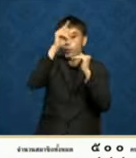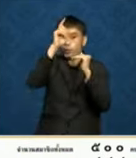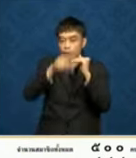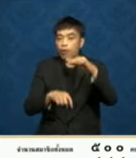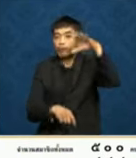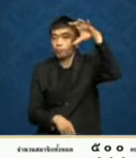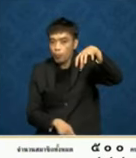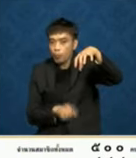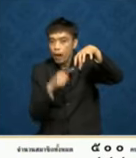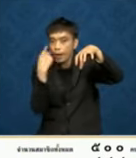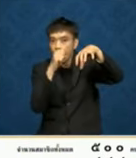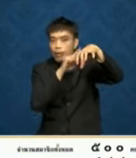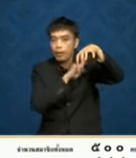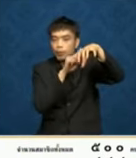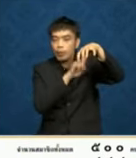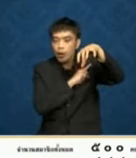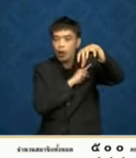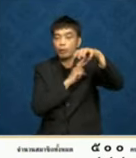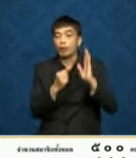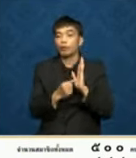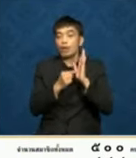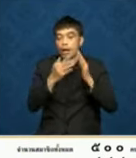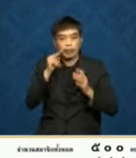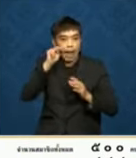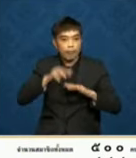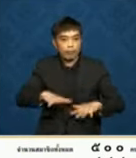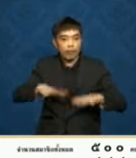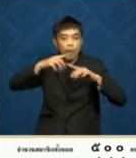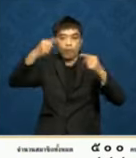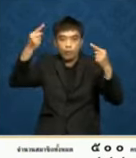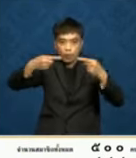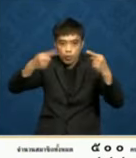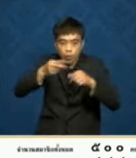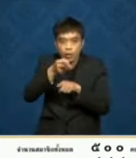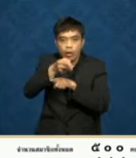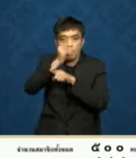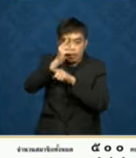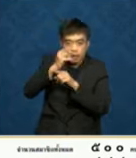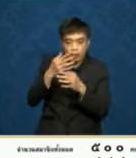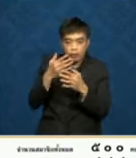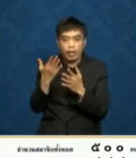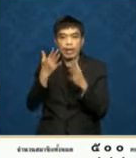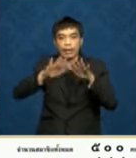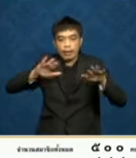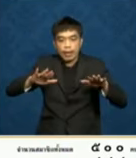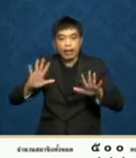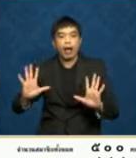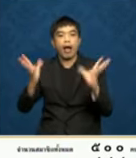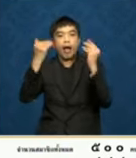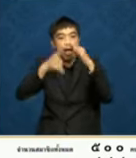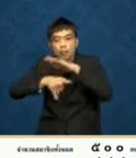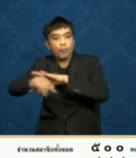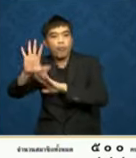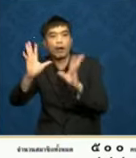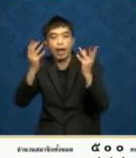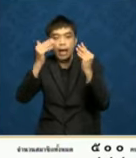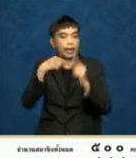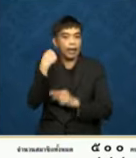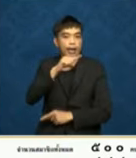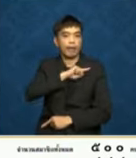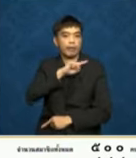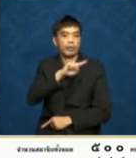ตั้แต่ภายสงคาม น้ำถ่วม เหตรกาดยิงหอไมแตเด็หาย หน่วยงานไหนจะตองรัผดชอบเกี่ยวกัภายดานไทยบ้าง